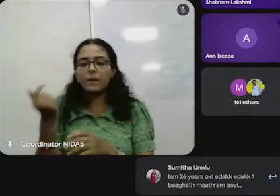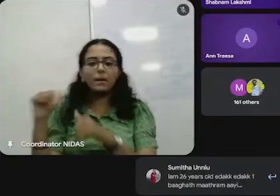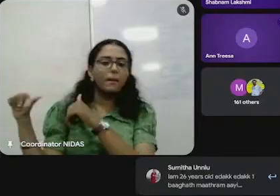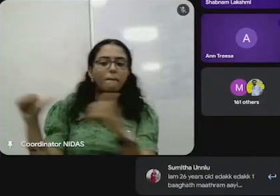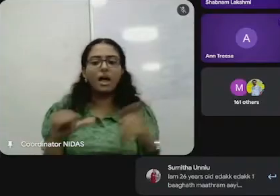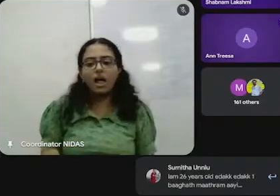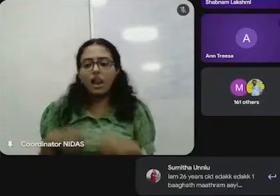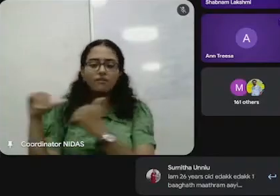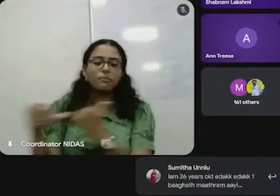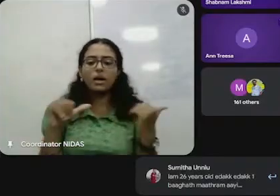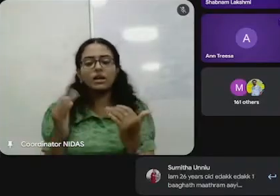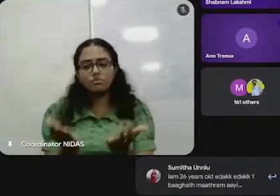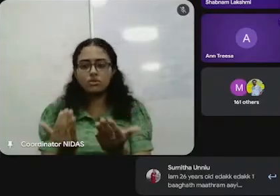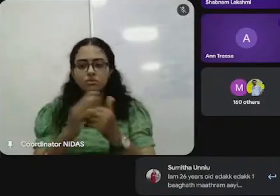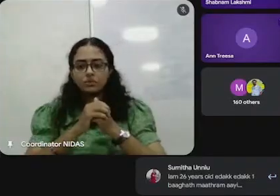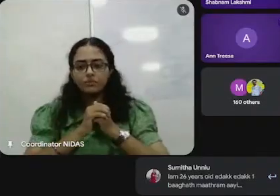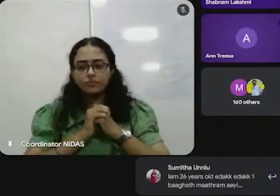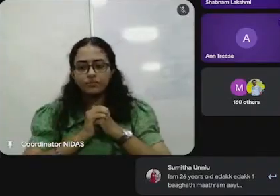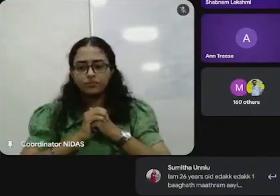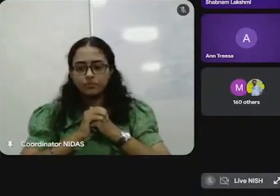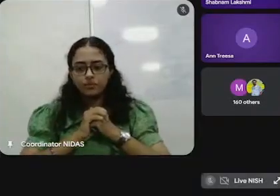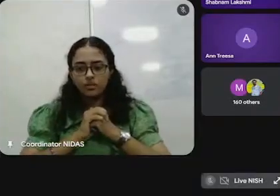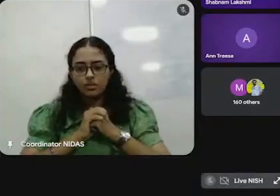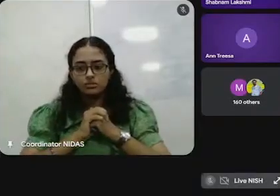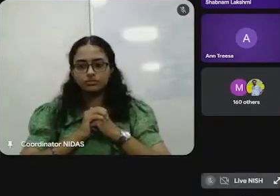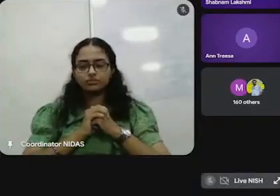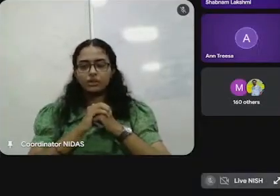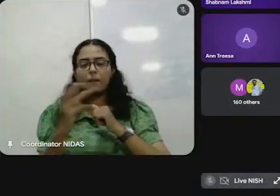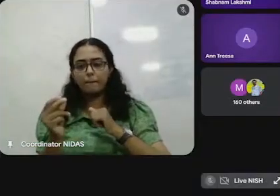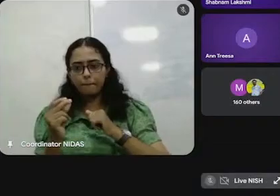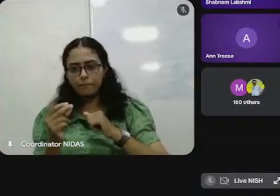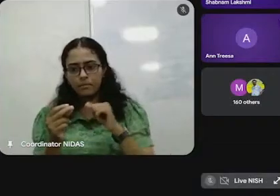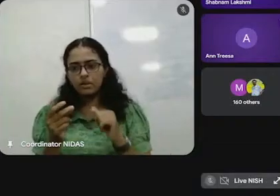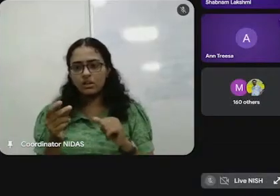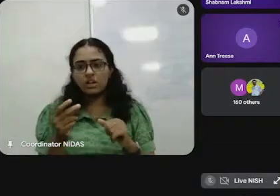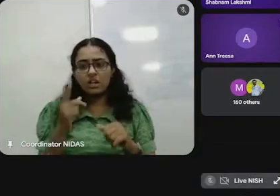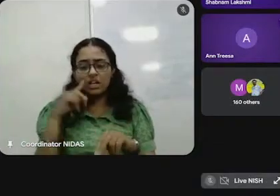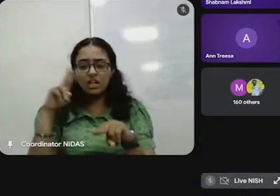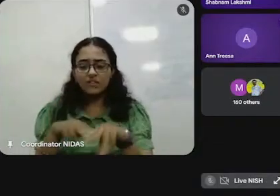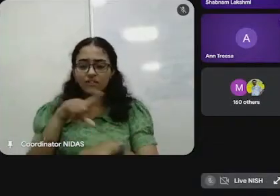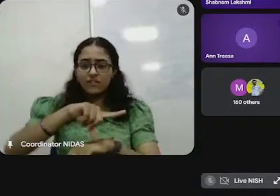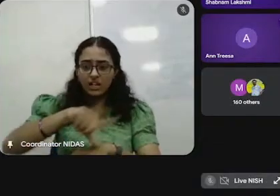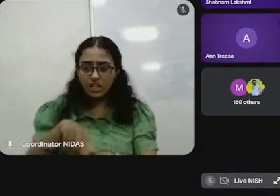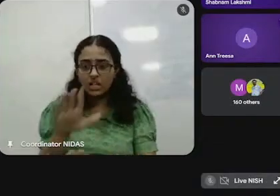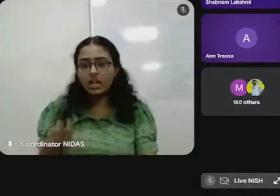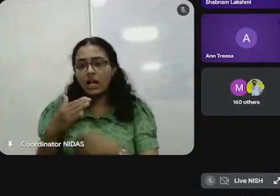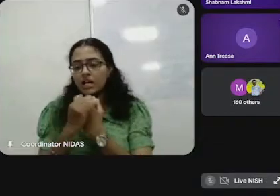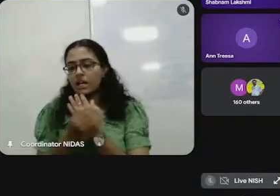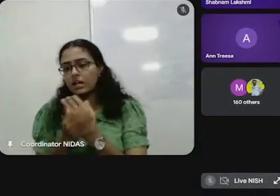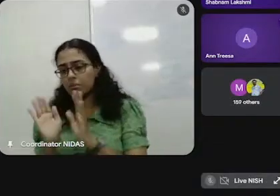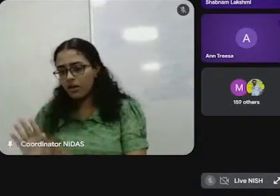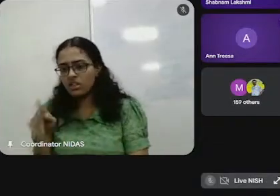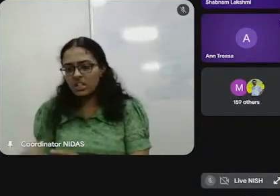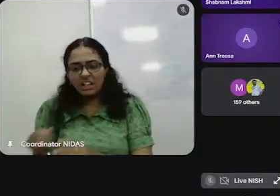തിരിച്ചു കൊണ്ടുവരാൻ സാധിക്കും. ഉടനെ കൊണ്ടുപോവുകയാണെങ്കിൽ. പിന്നെ അഥവാ ലേറ്റ് ആയി പോവുകയാണെങ്കിലും ട്രീറ്റ്മെന്റ് ഉണ്ട്, പക്ഷെ